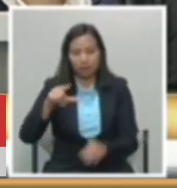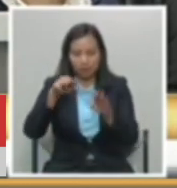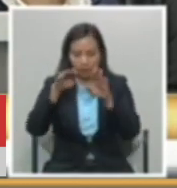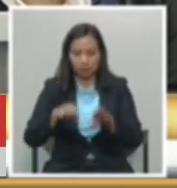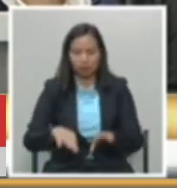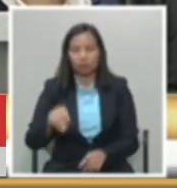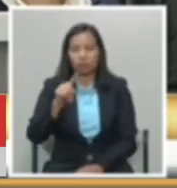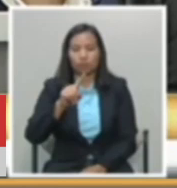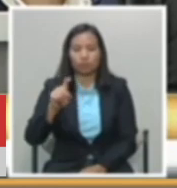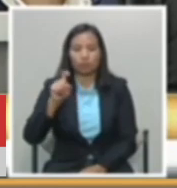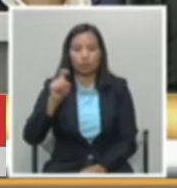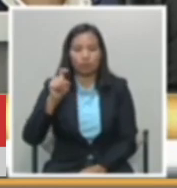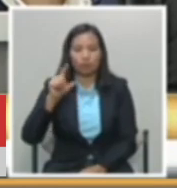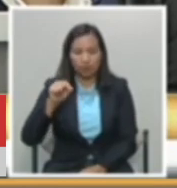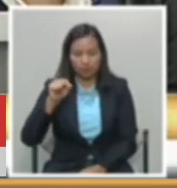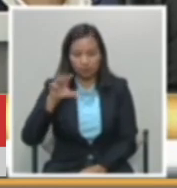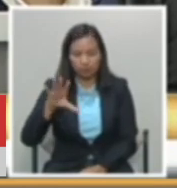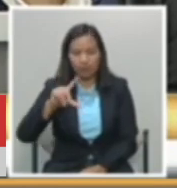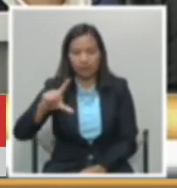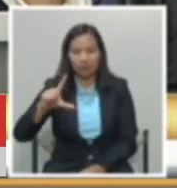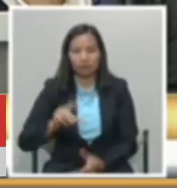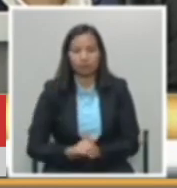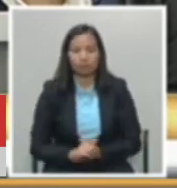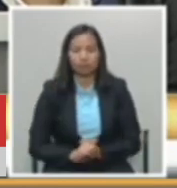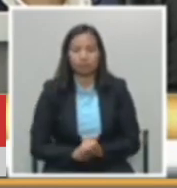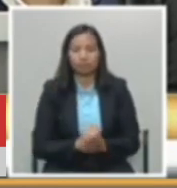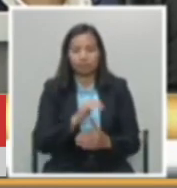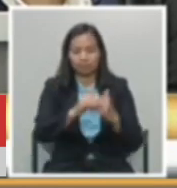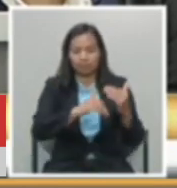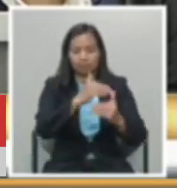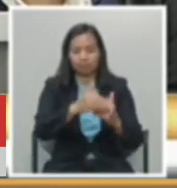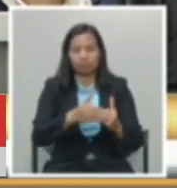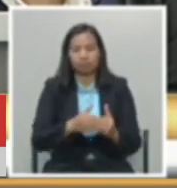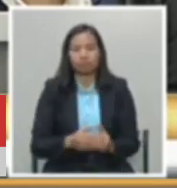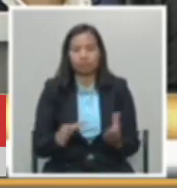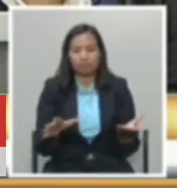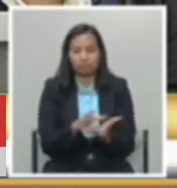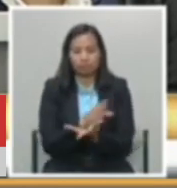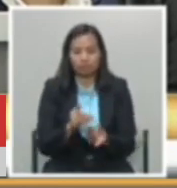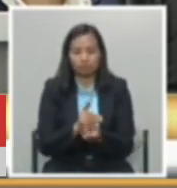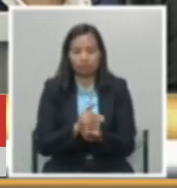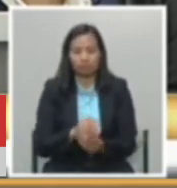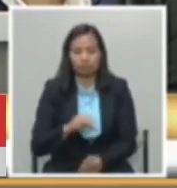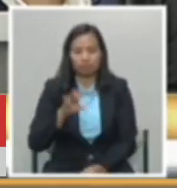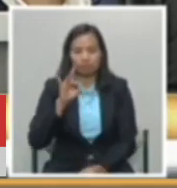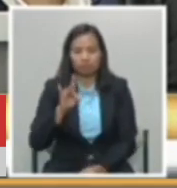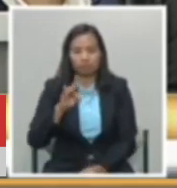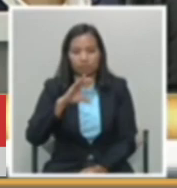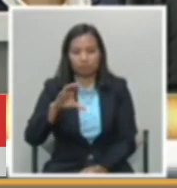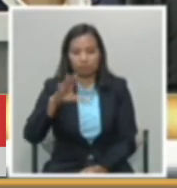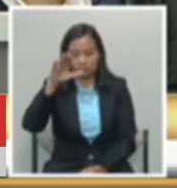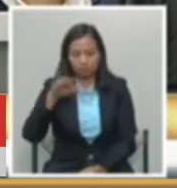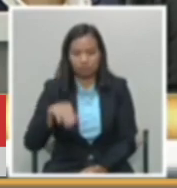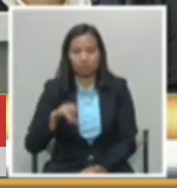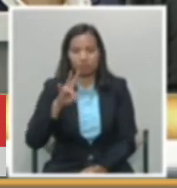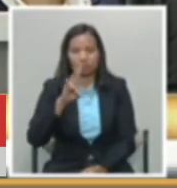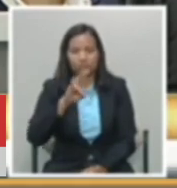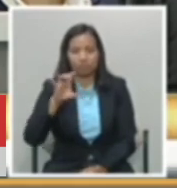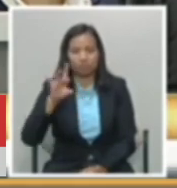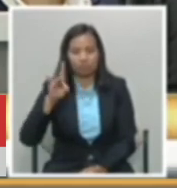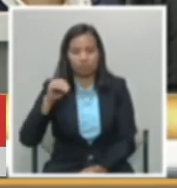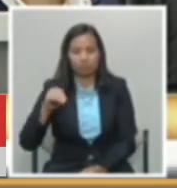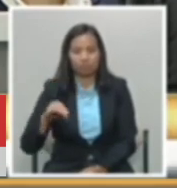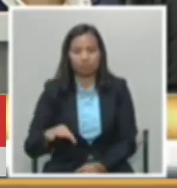านบาทค่ะแผนยุทธศาสตร์เสริมสร้างพลังทางสังคม885ล้านบาทเศษเหลือ788ล้านบาทลดล